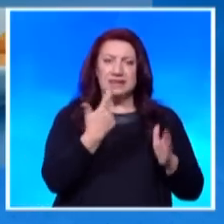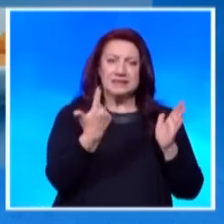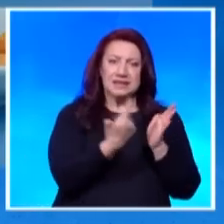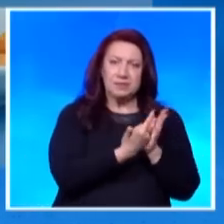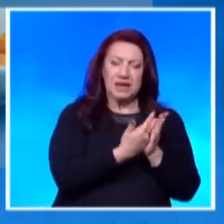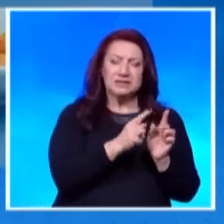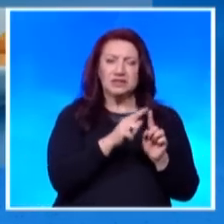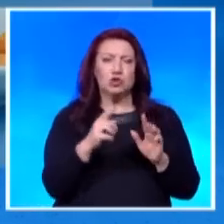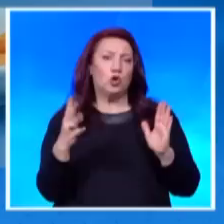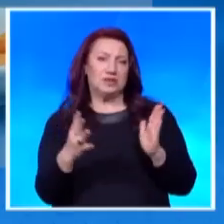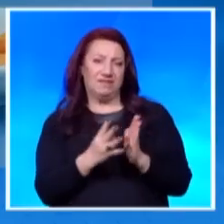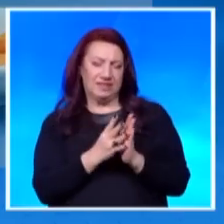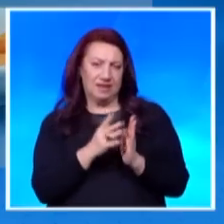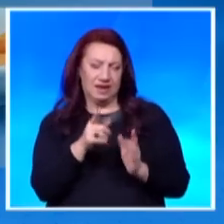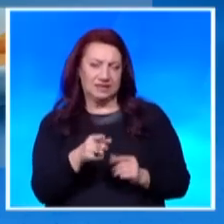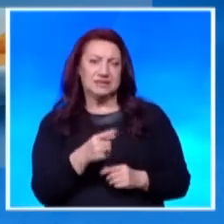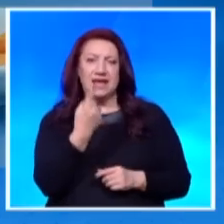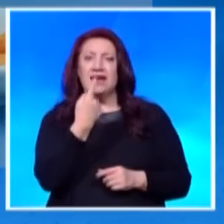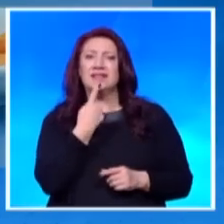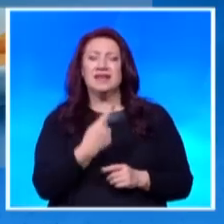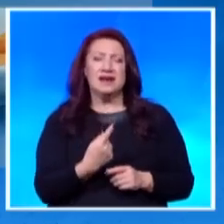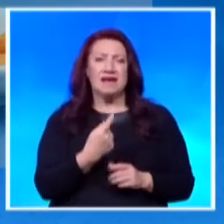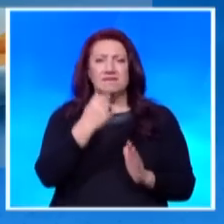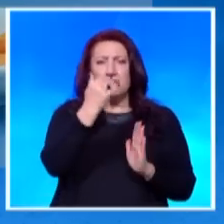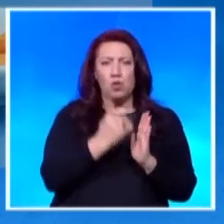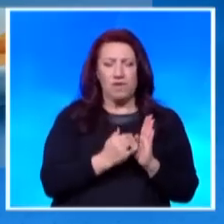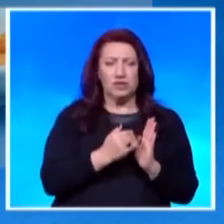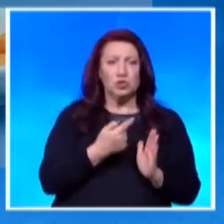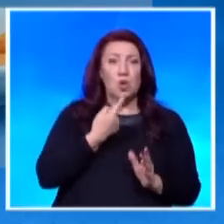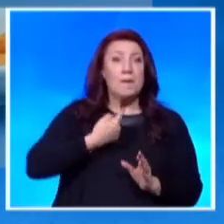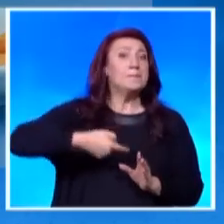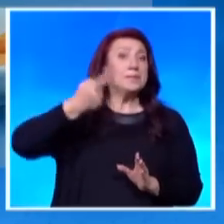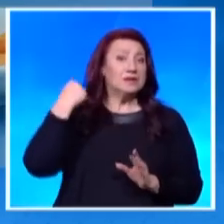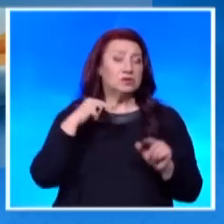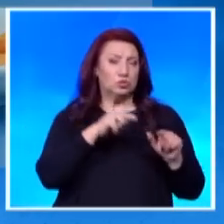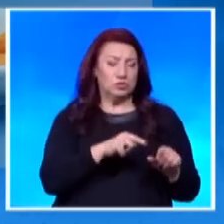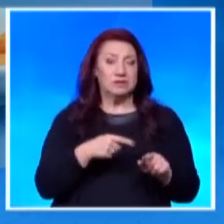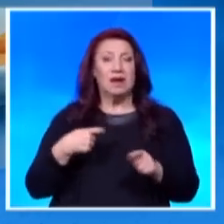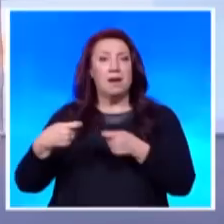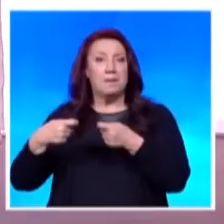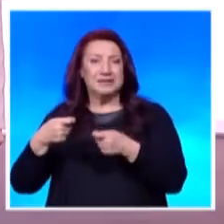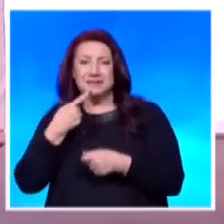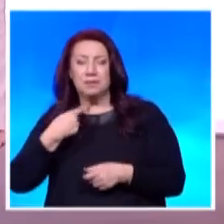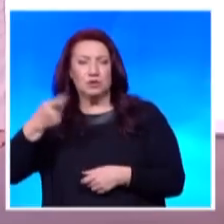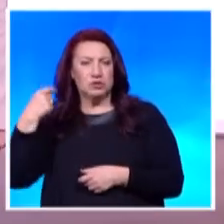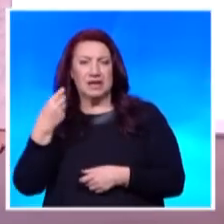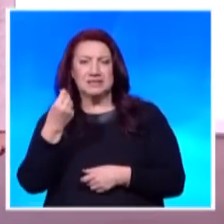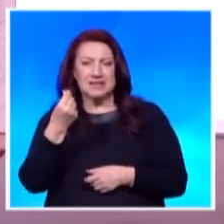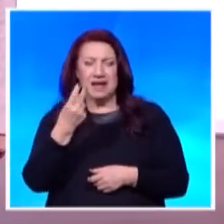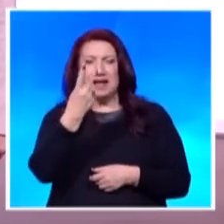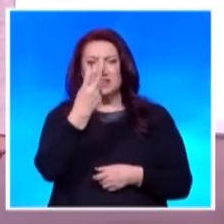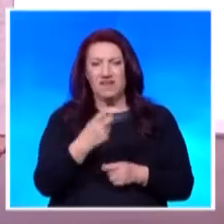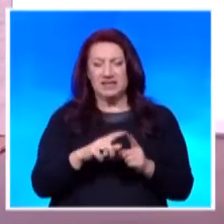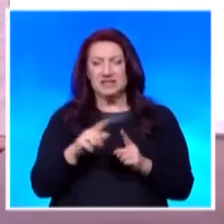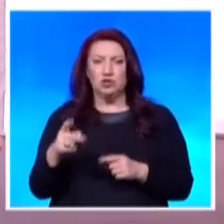левче по-малко е струвало на производителя агнешкото миналия Великден. А в магазините преди година цената е била между 20 и